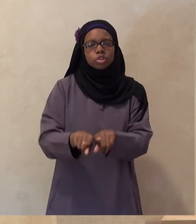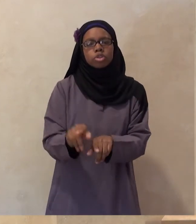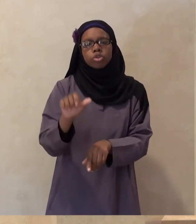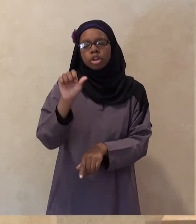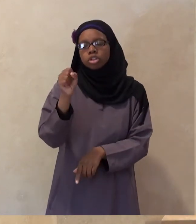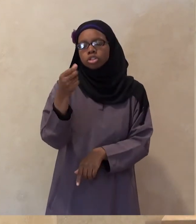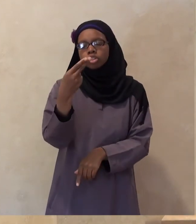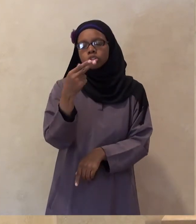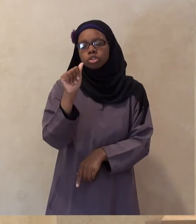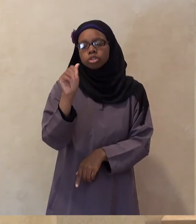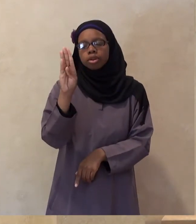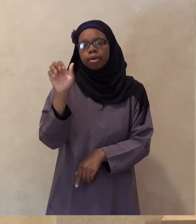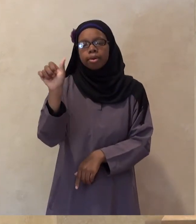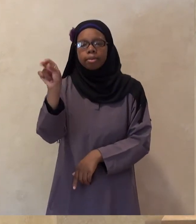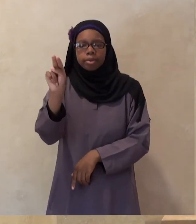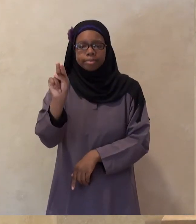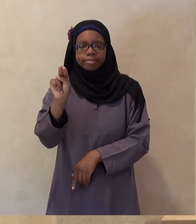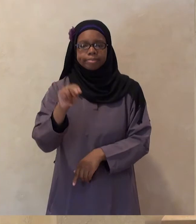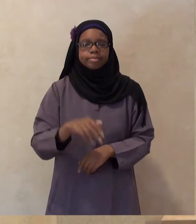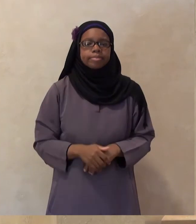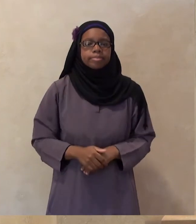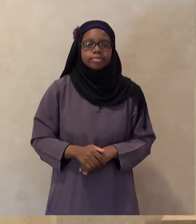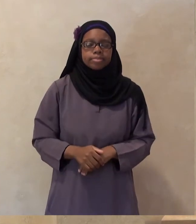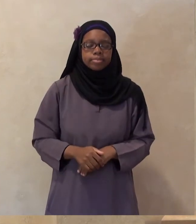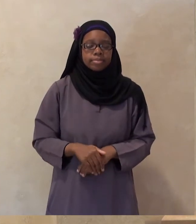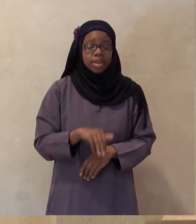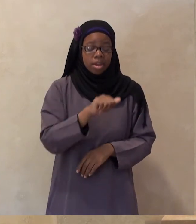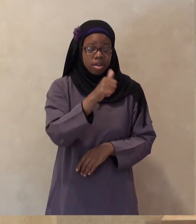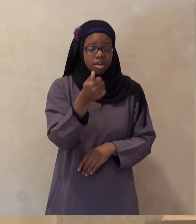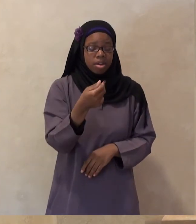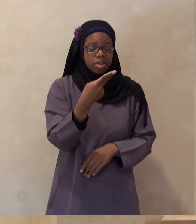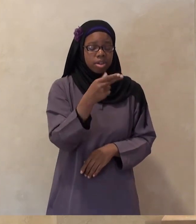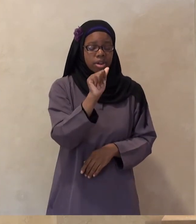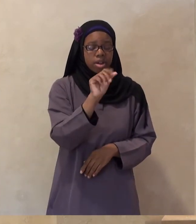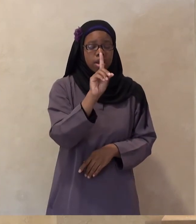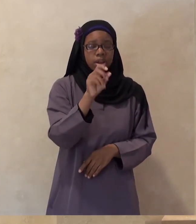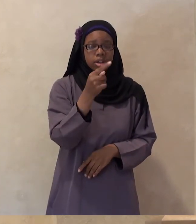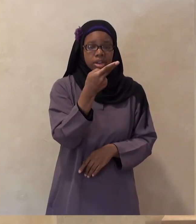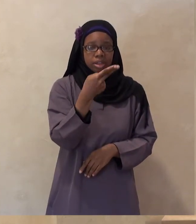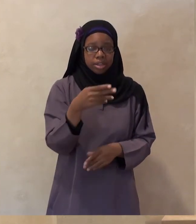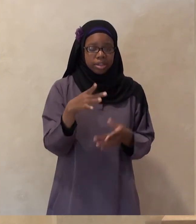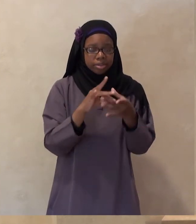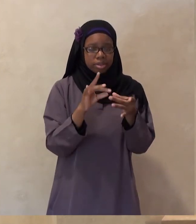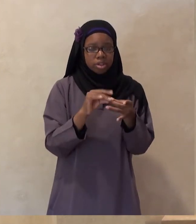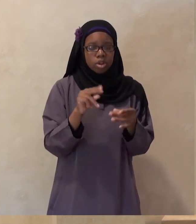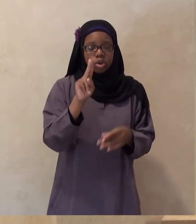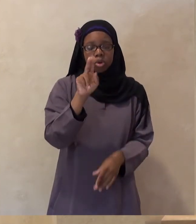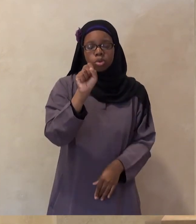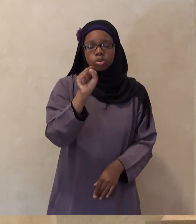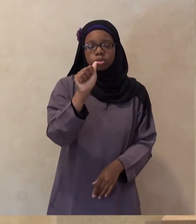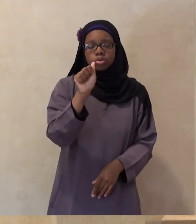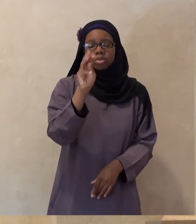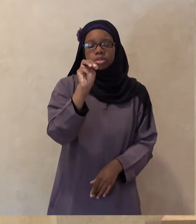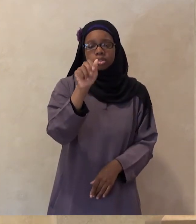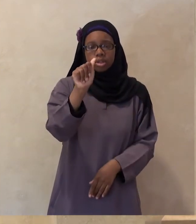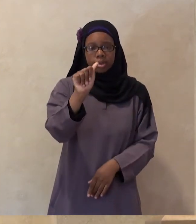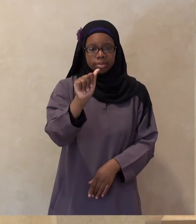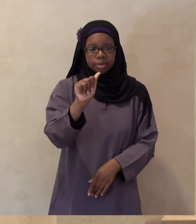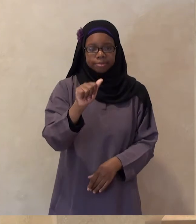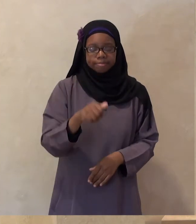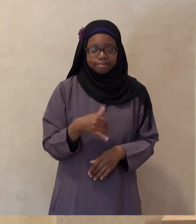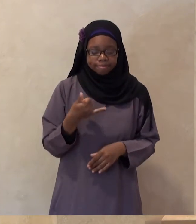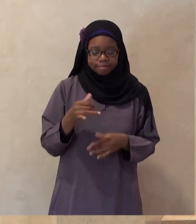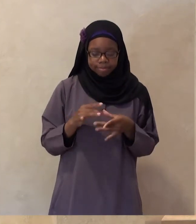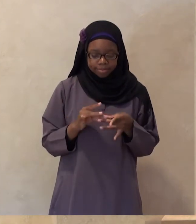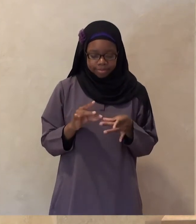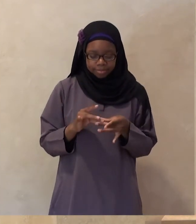hadith, and this hadith is narrated by Usama bin Zayd radiyallahu ta'ala an, in which he says, قَالَ